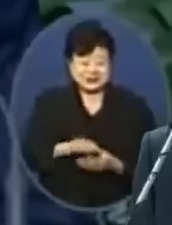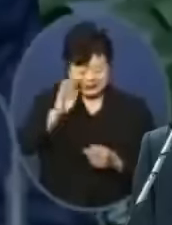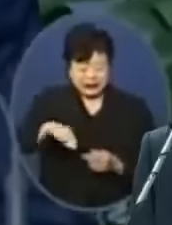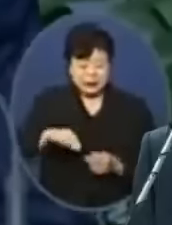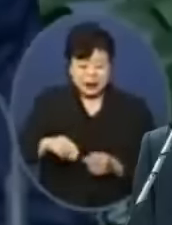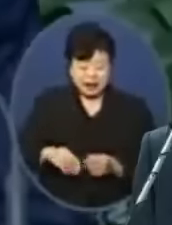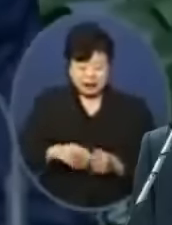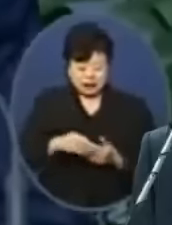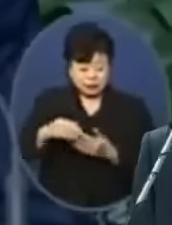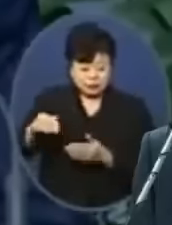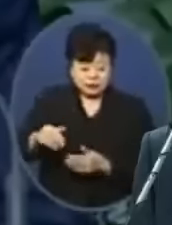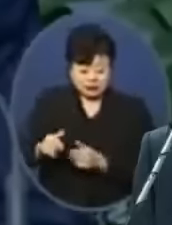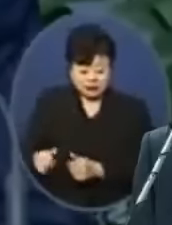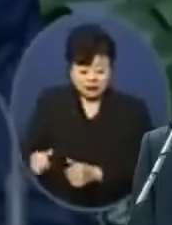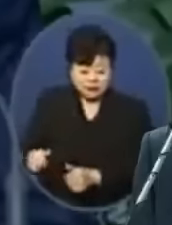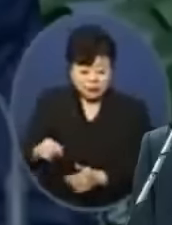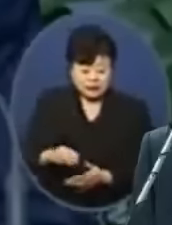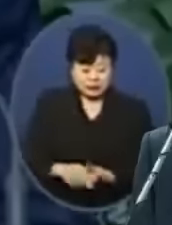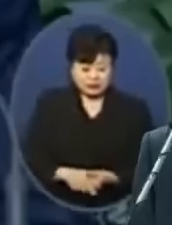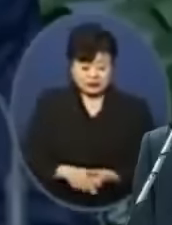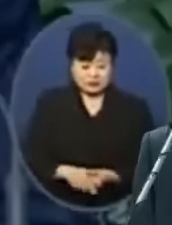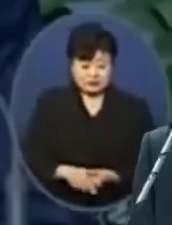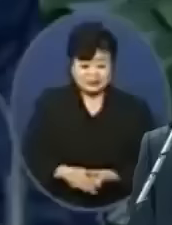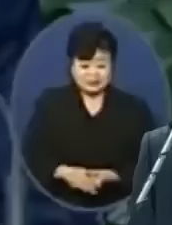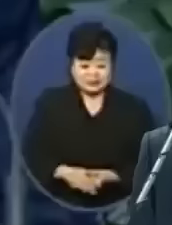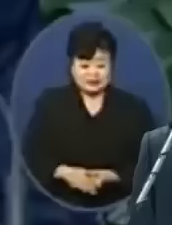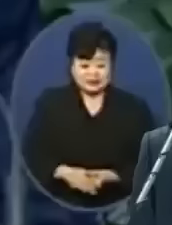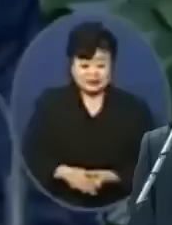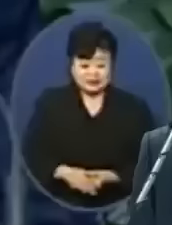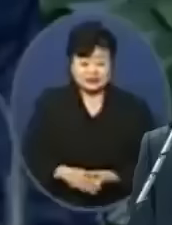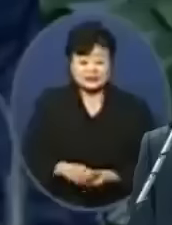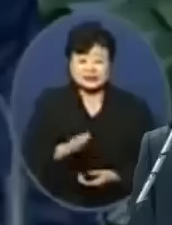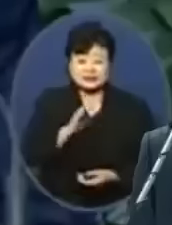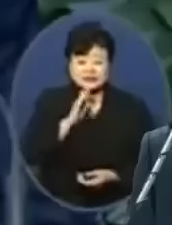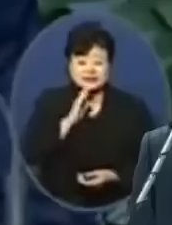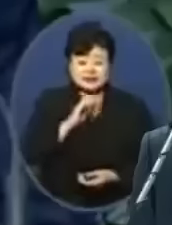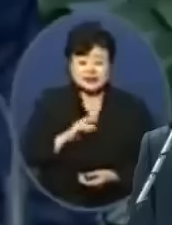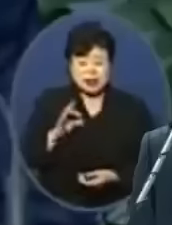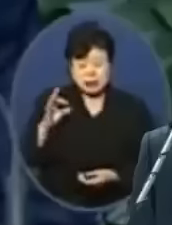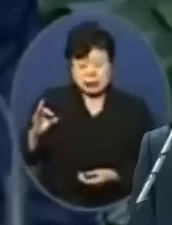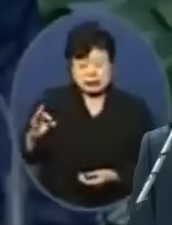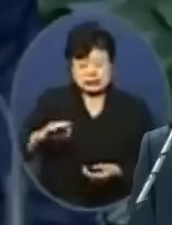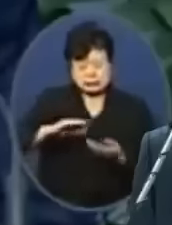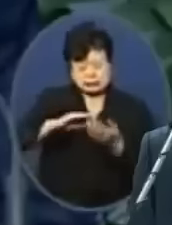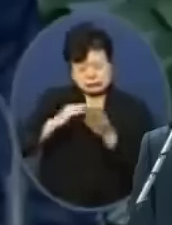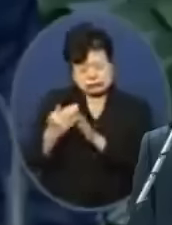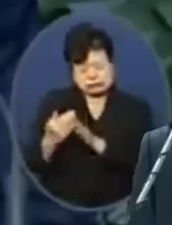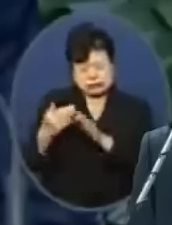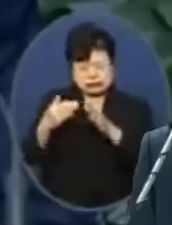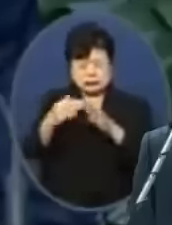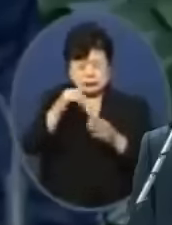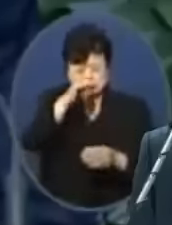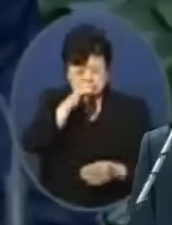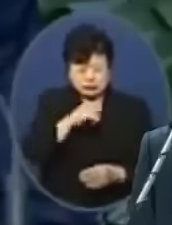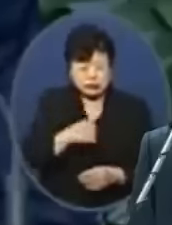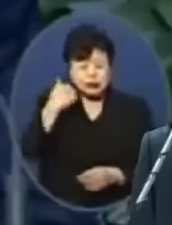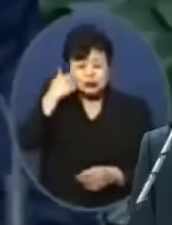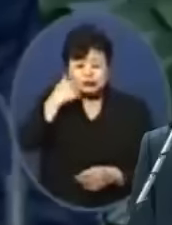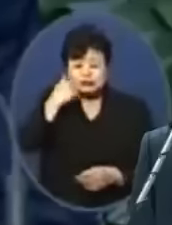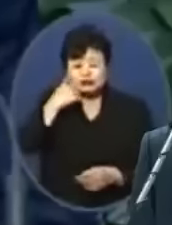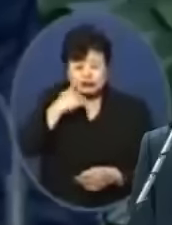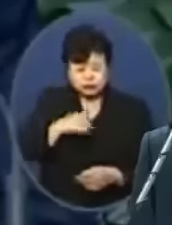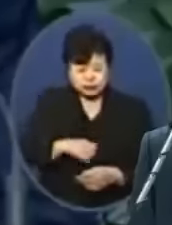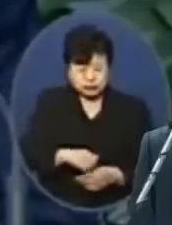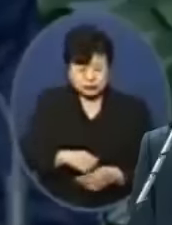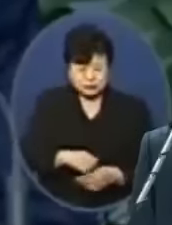따라오라. 따라가 보니까 아주 화장실 같거든요, 집이. 아유,